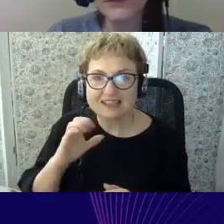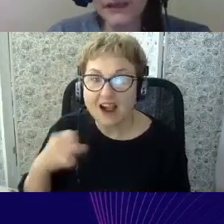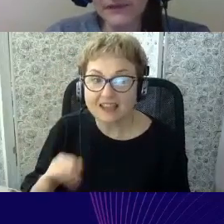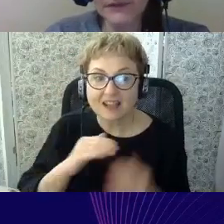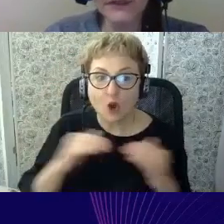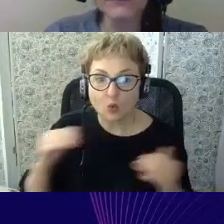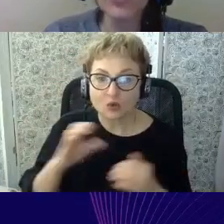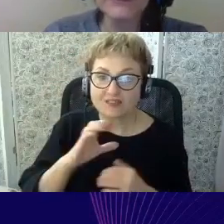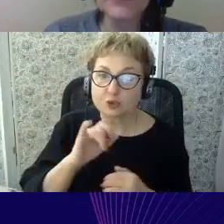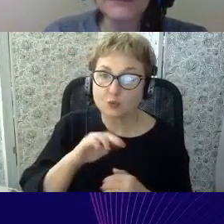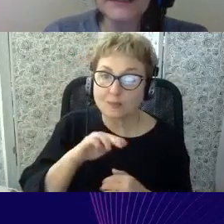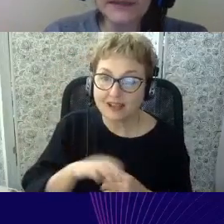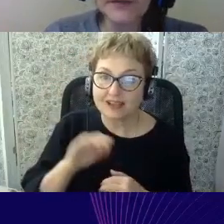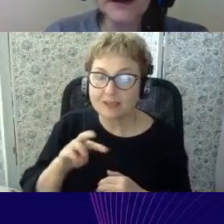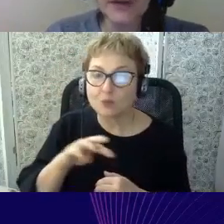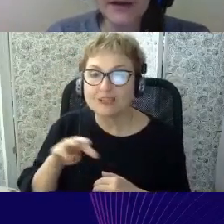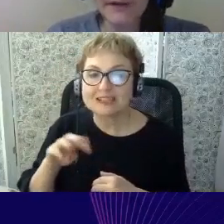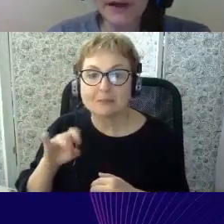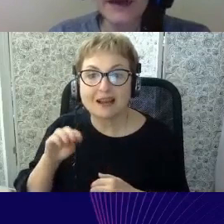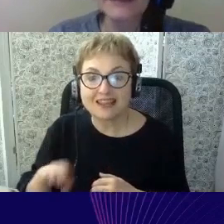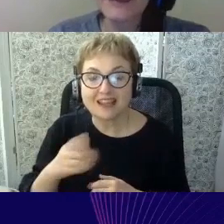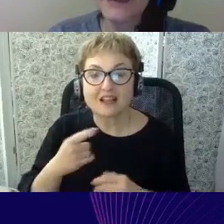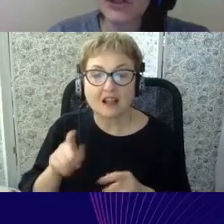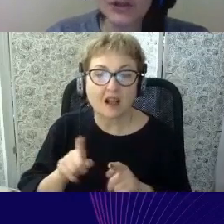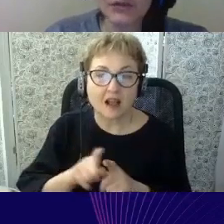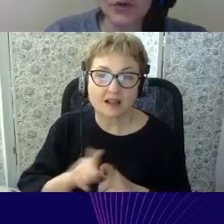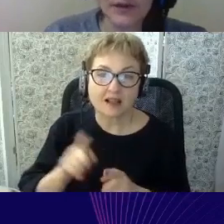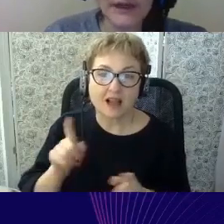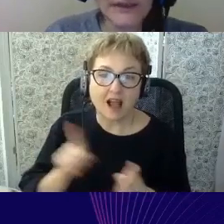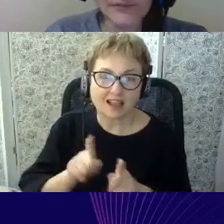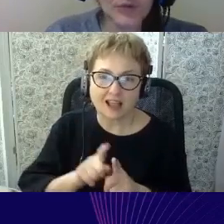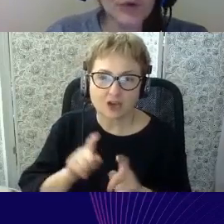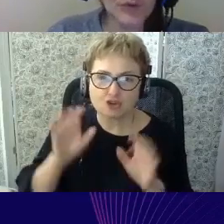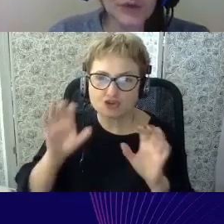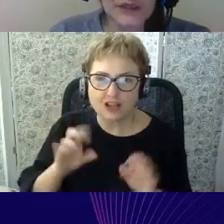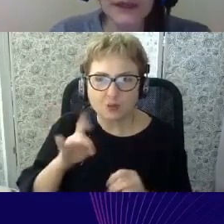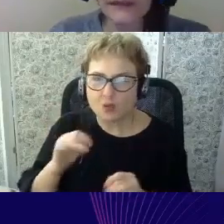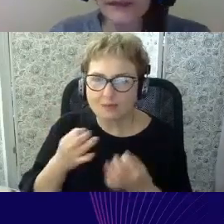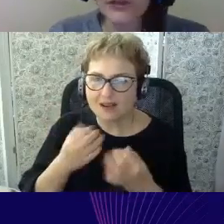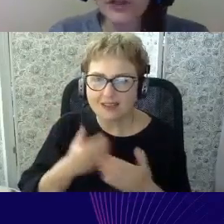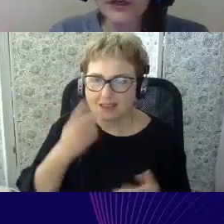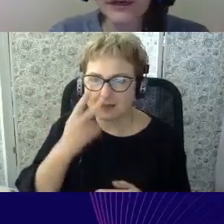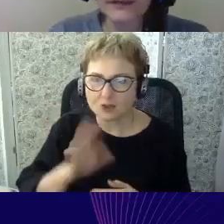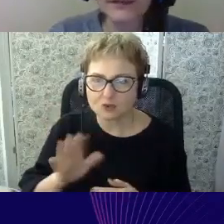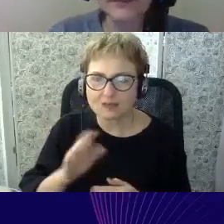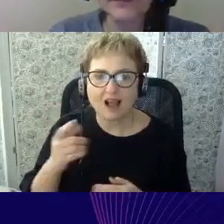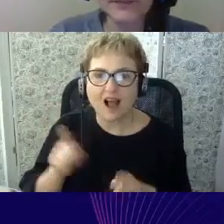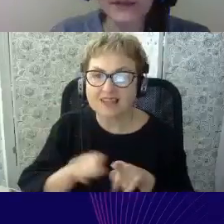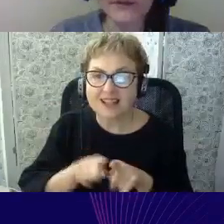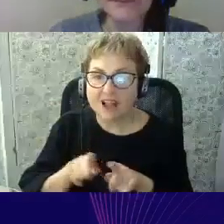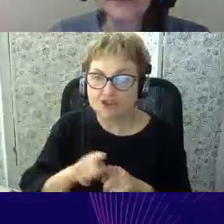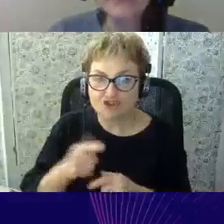уровне субъектов и муниципалитетов, как правило, аналогичная норма не предусмотрена, аналогичной